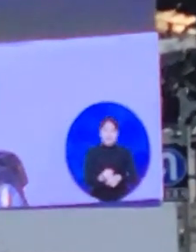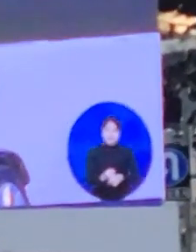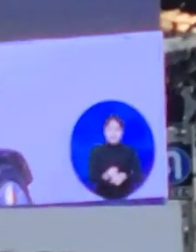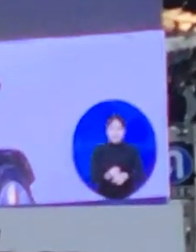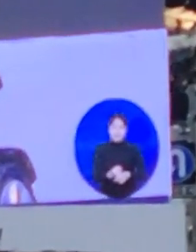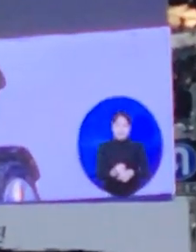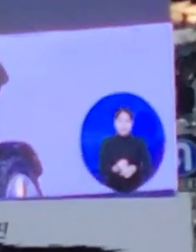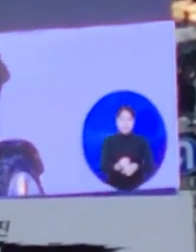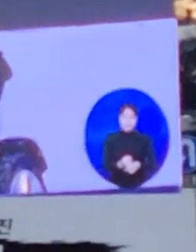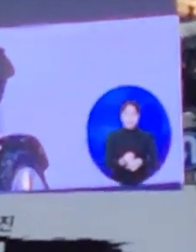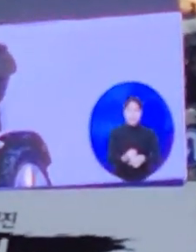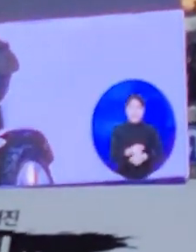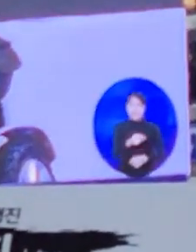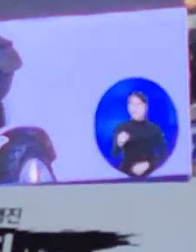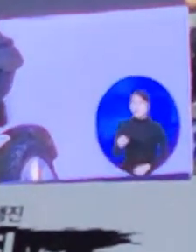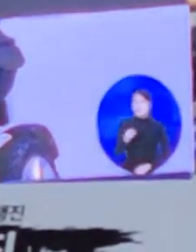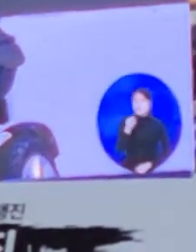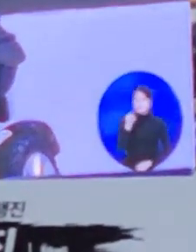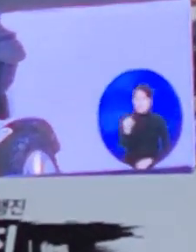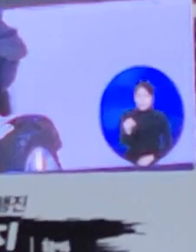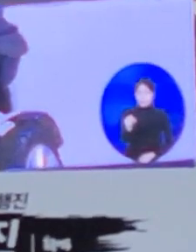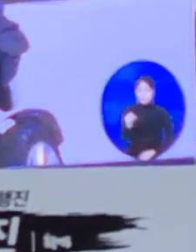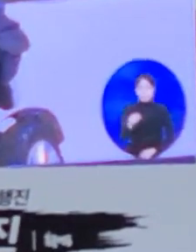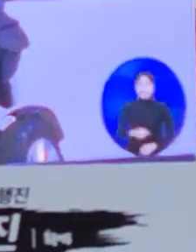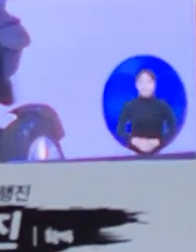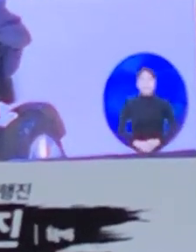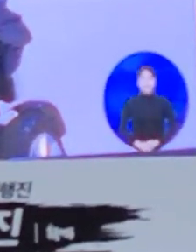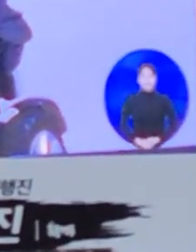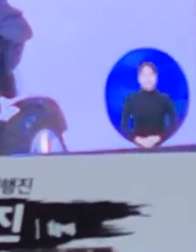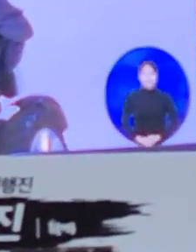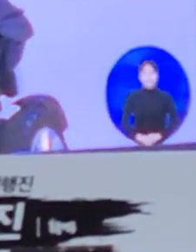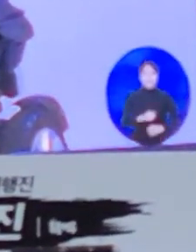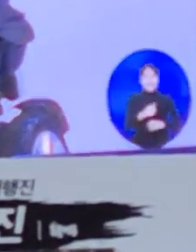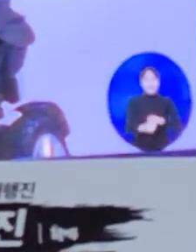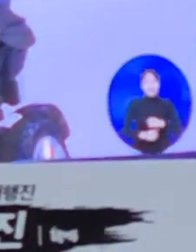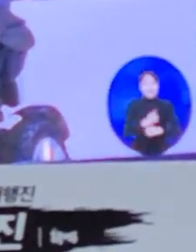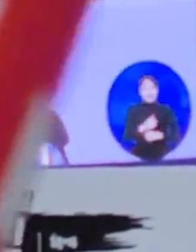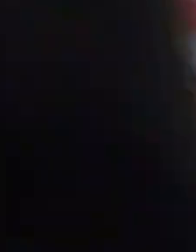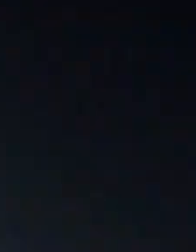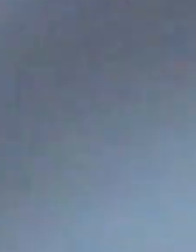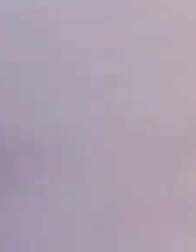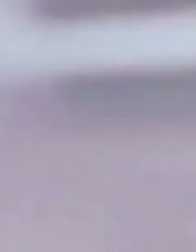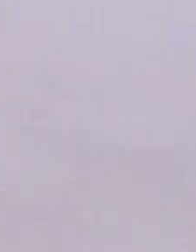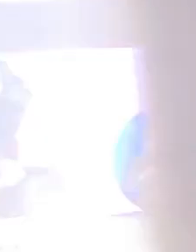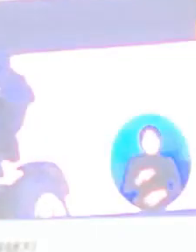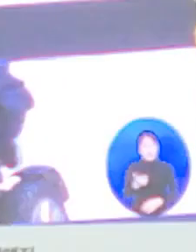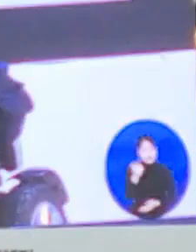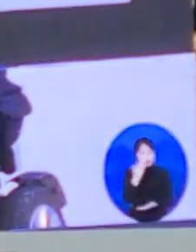당신은 당신들이야말로 하나님의 두렵지 않은가